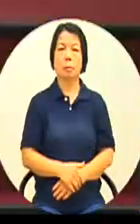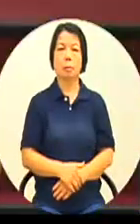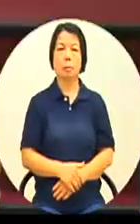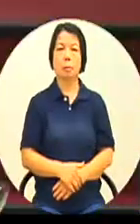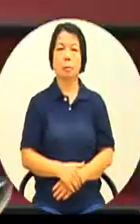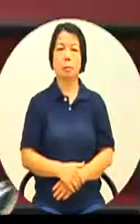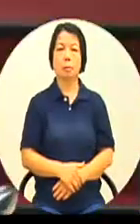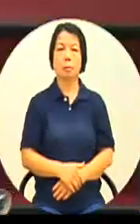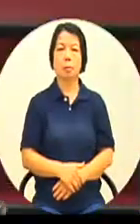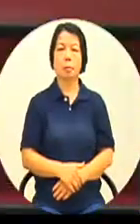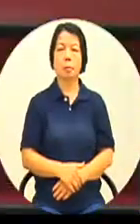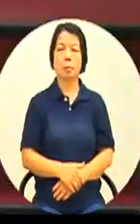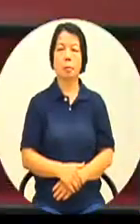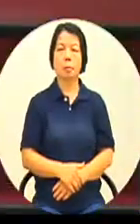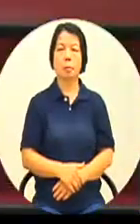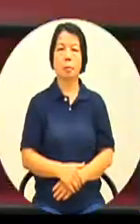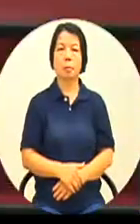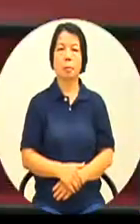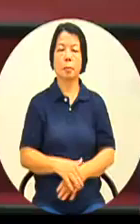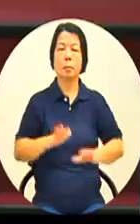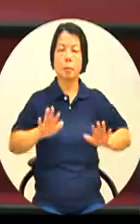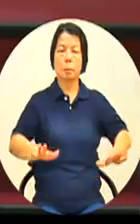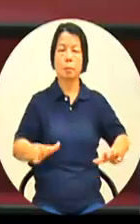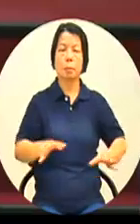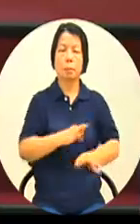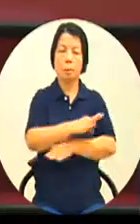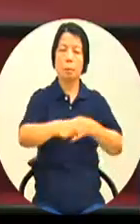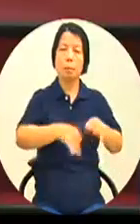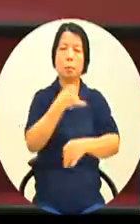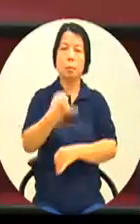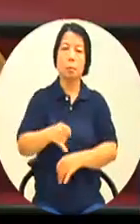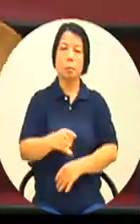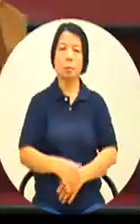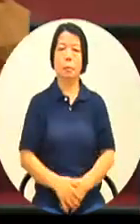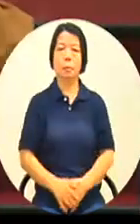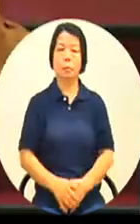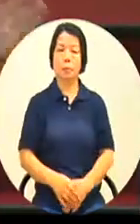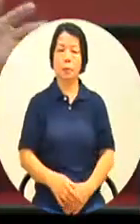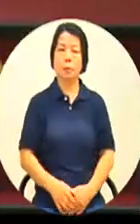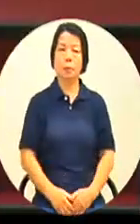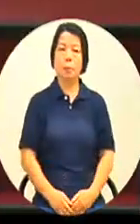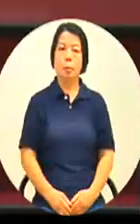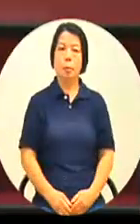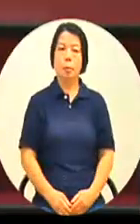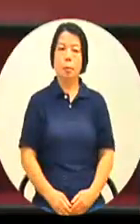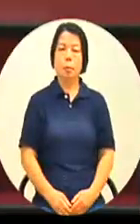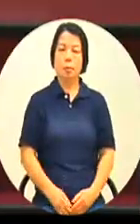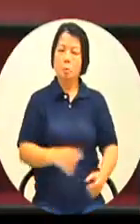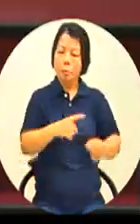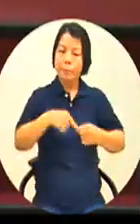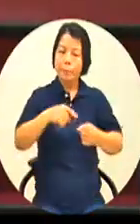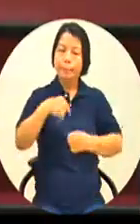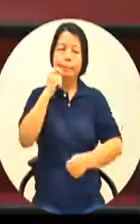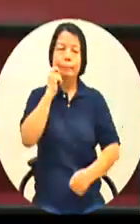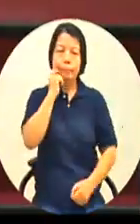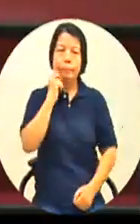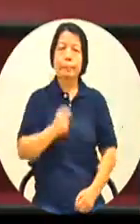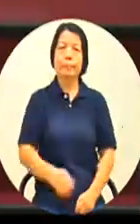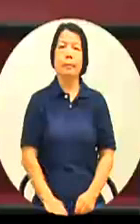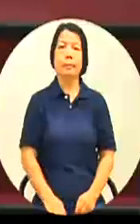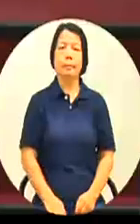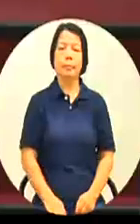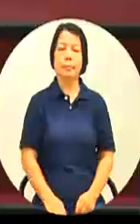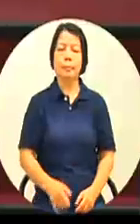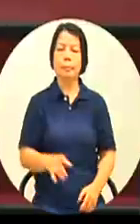啊。即嘛时机歹啦吼，最后分析个尾后时机歹，歹趁食吼。物资咱